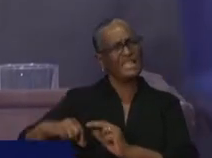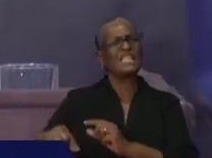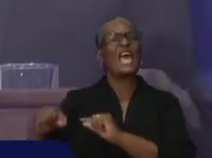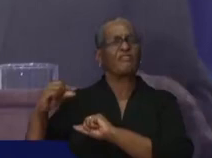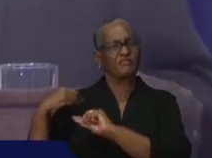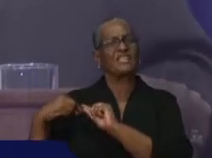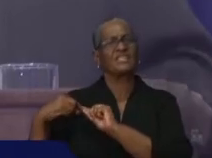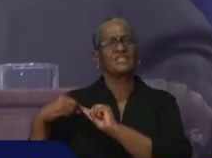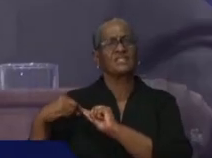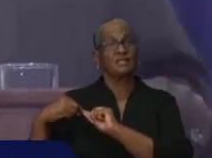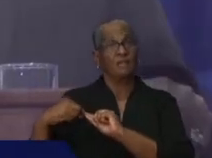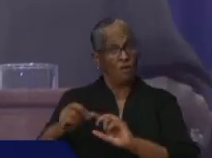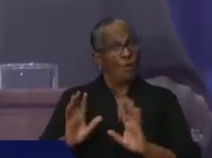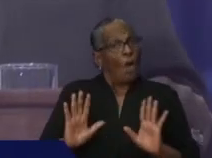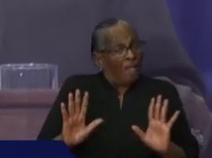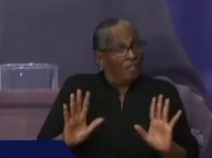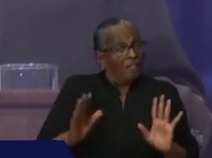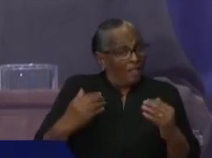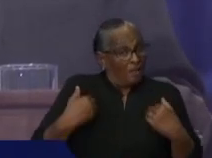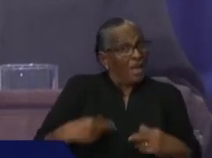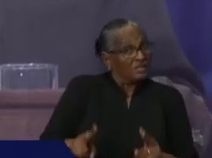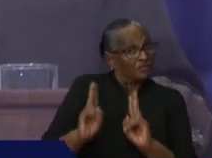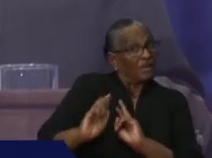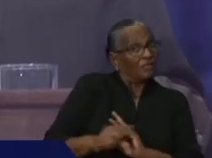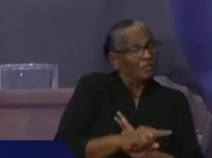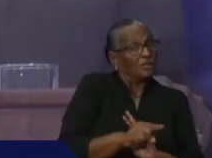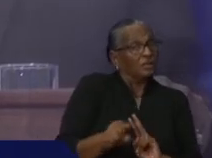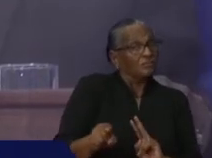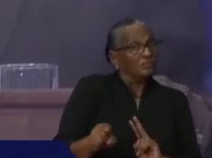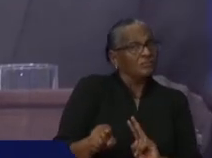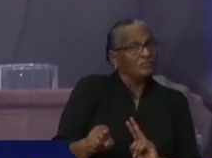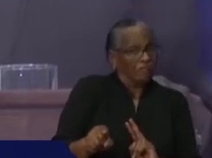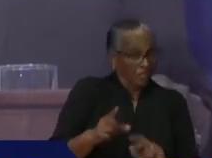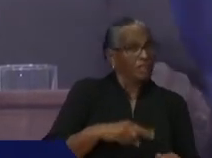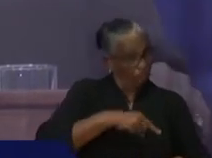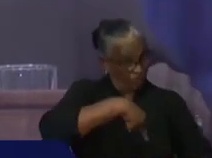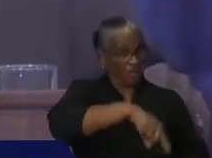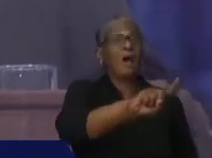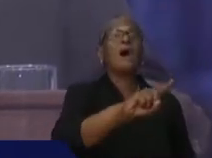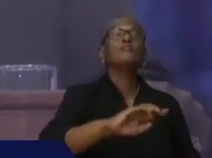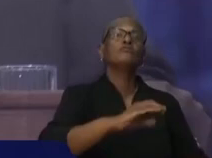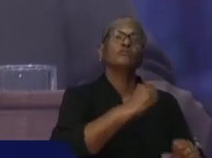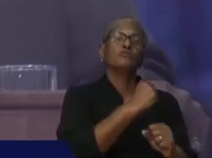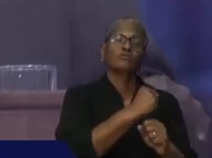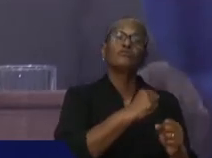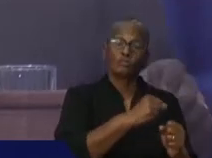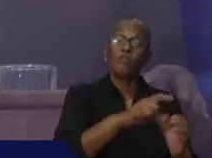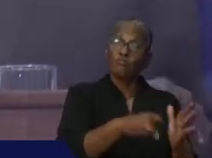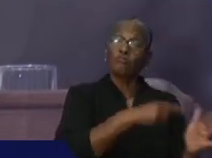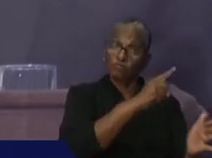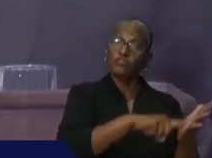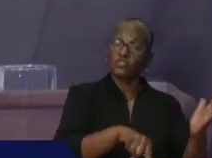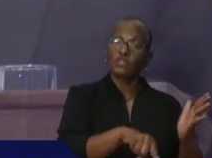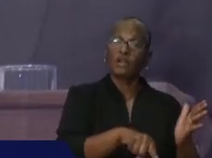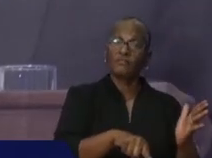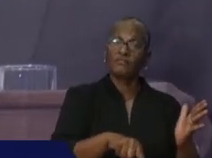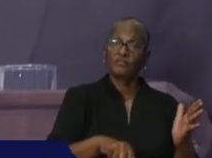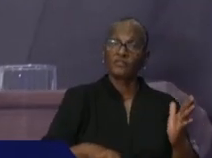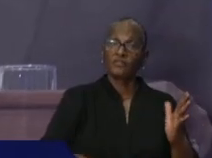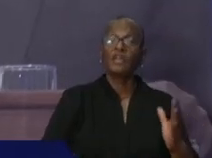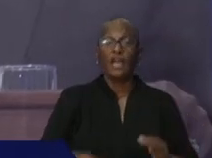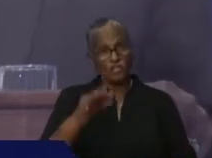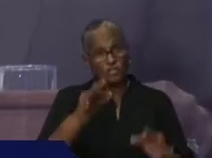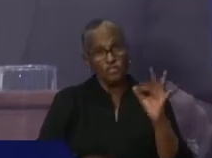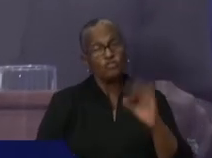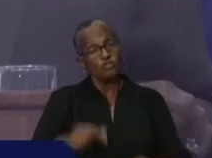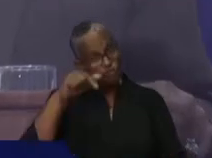de personen die daarvoor verantwoordelijk zijn. Die moeten voor het gerecht gebracht worden. En de rechterlijke macht is bezig.